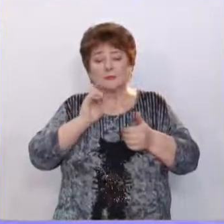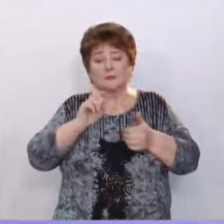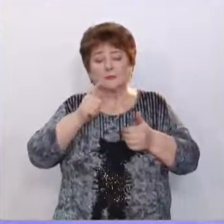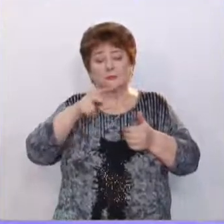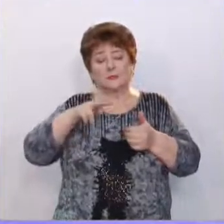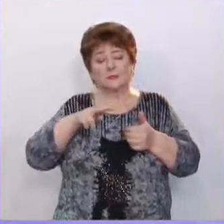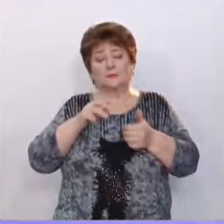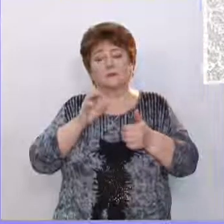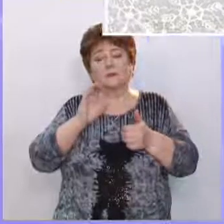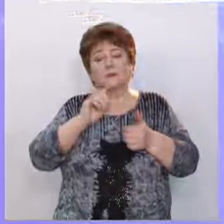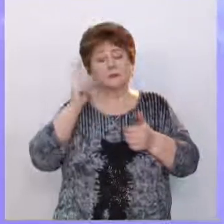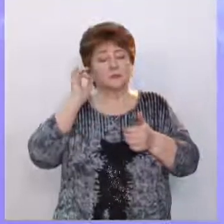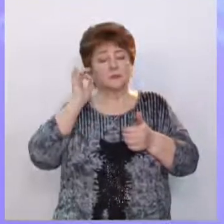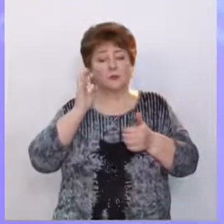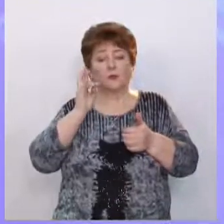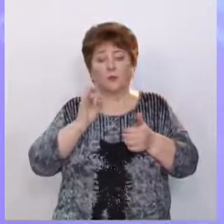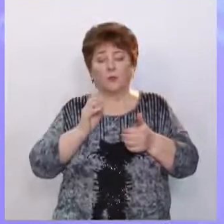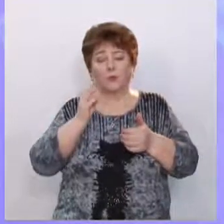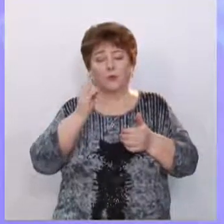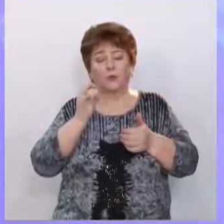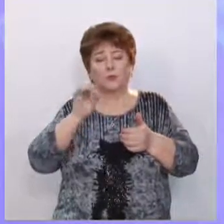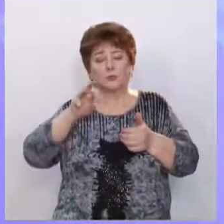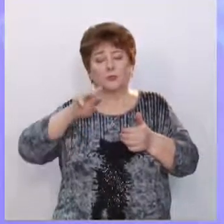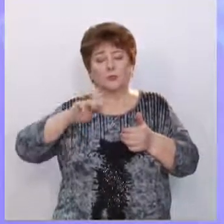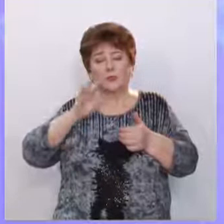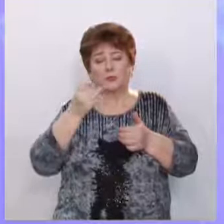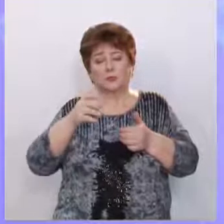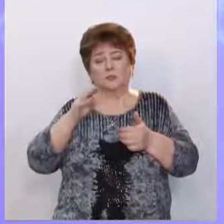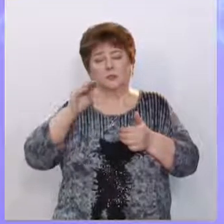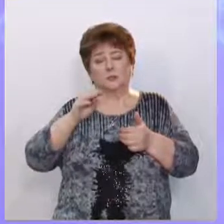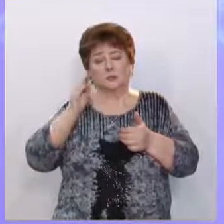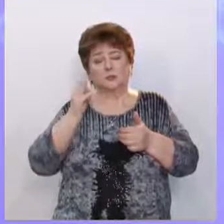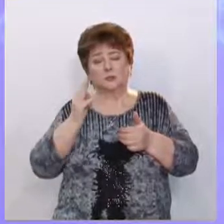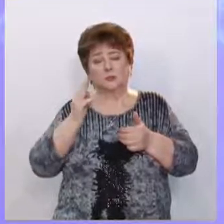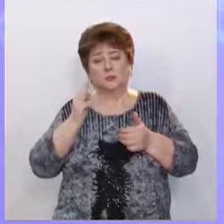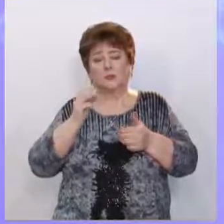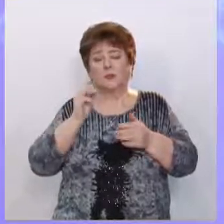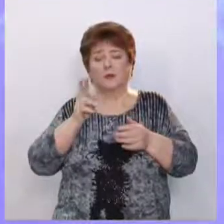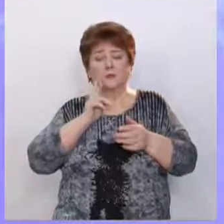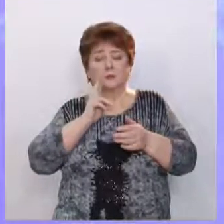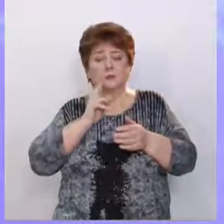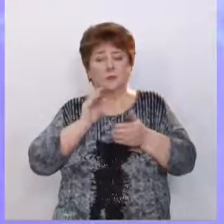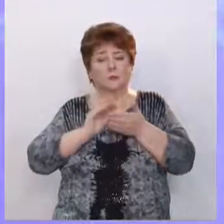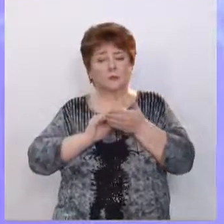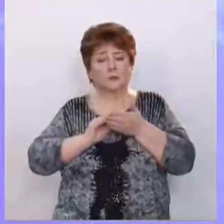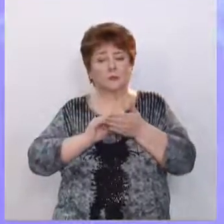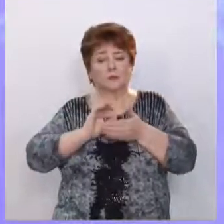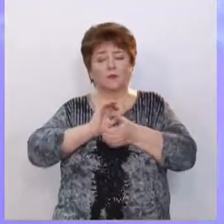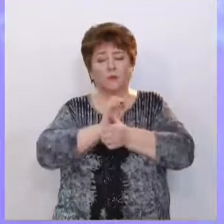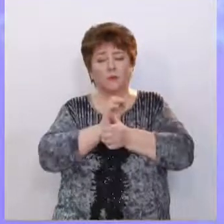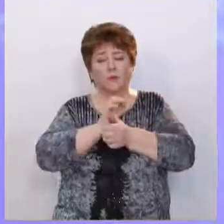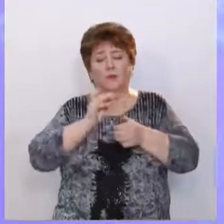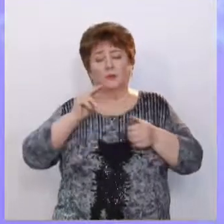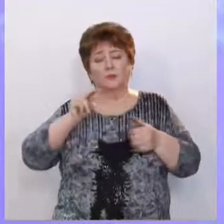согласного звука. Но шипящие звуки «ж» и «ш» всегда твердые, а шипящие